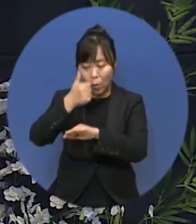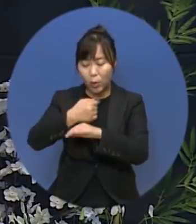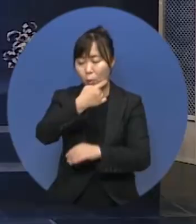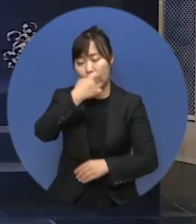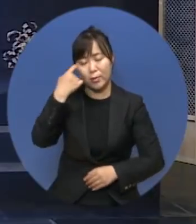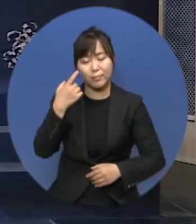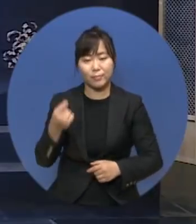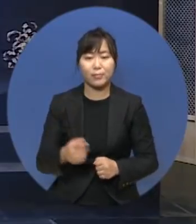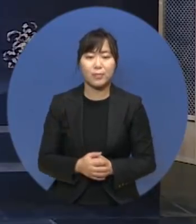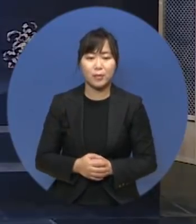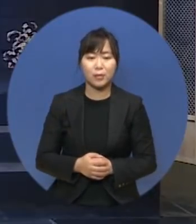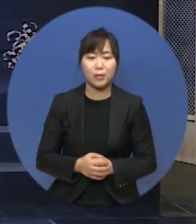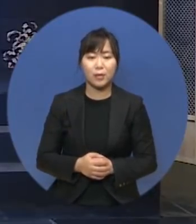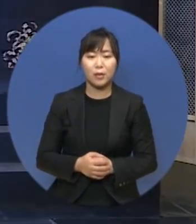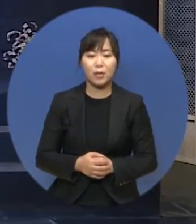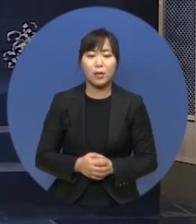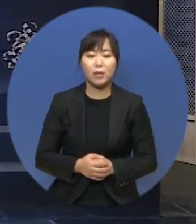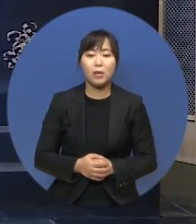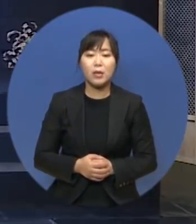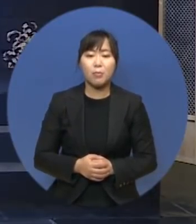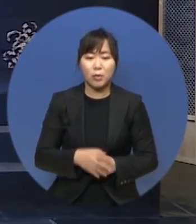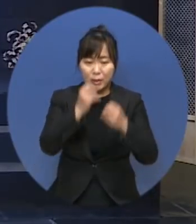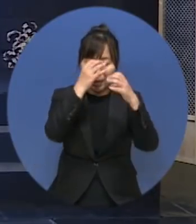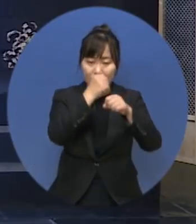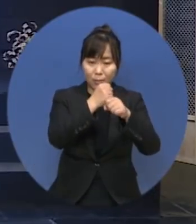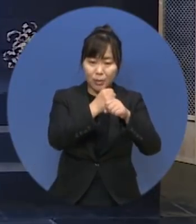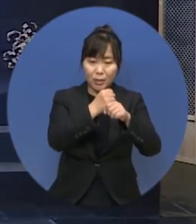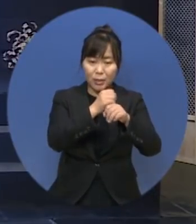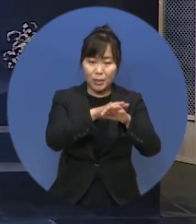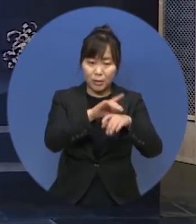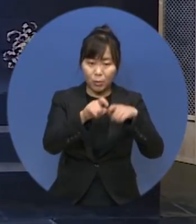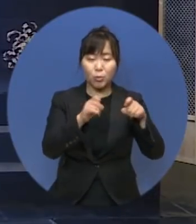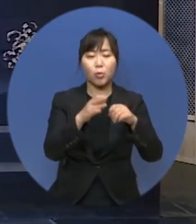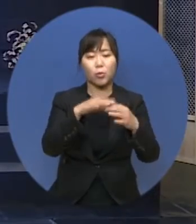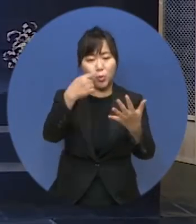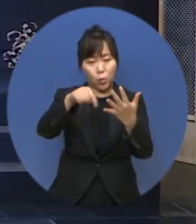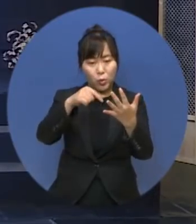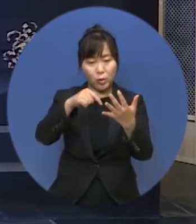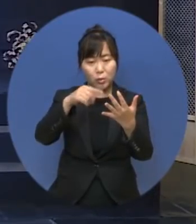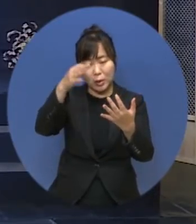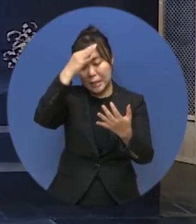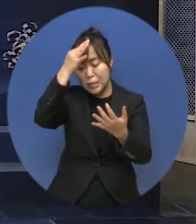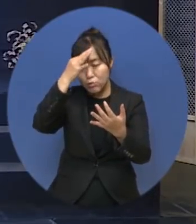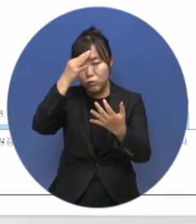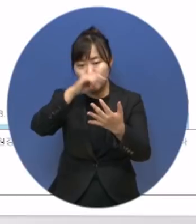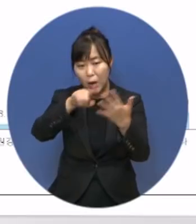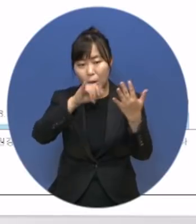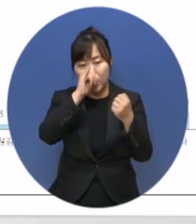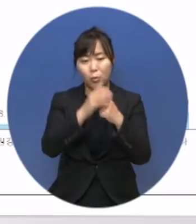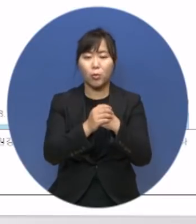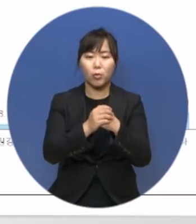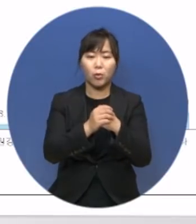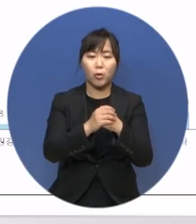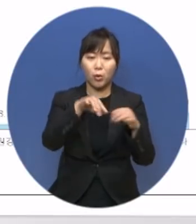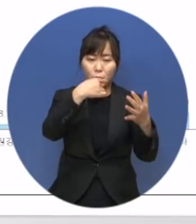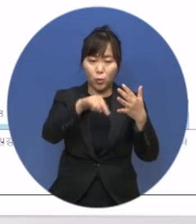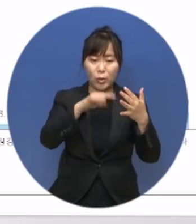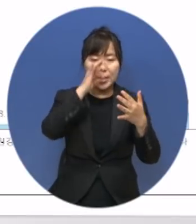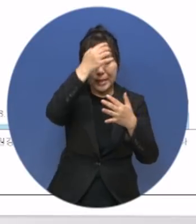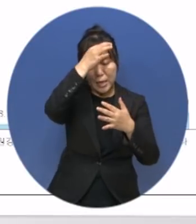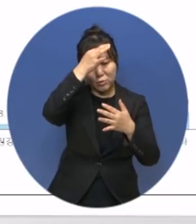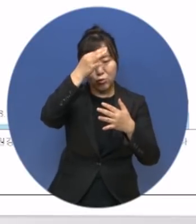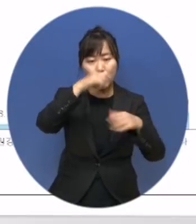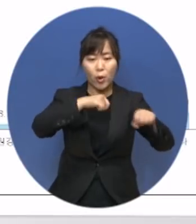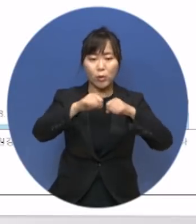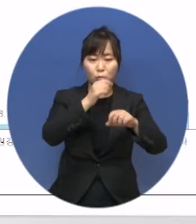나타났습니다. 예술활동 중심 형태를 보면 창작 및 실현, 교육 기술 순으로 나타났고요. 교육예술 활동 중심